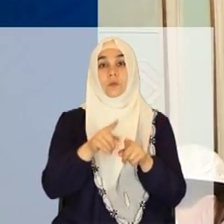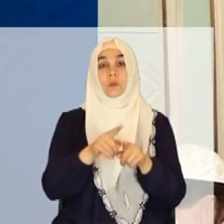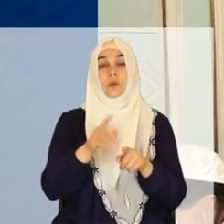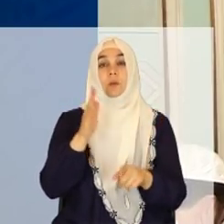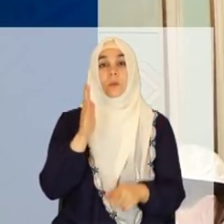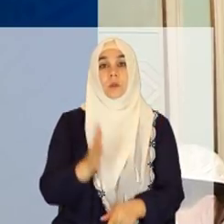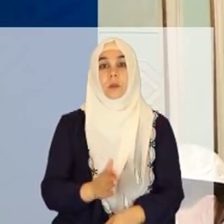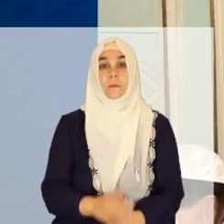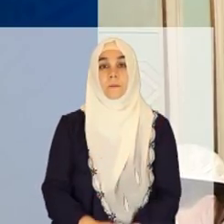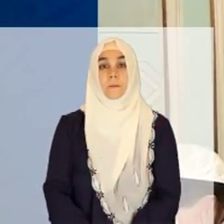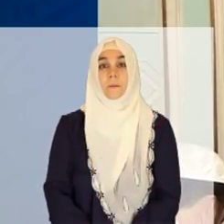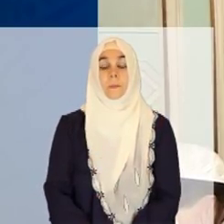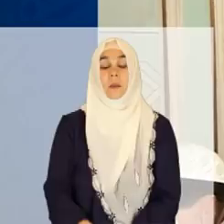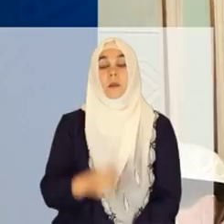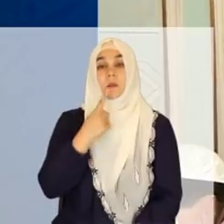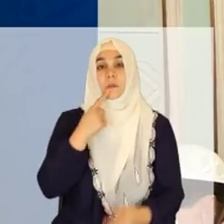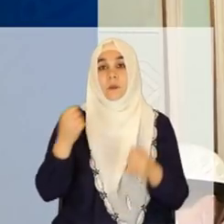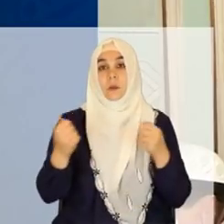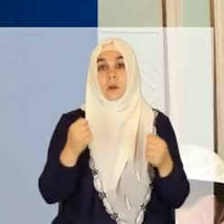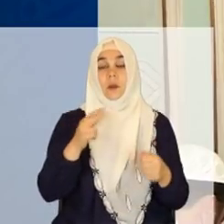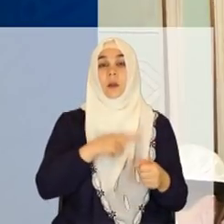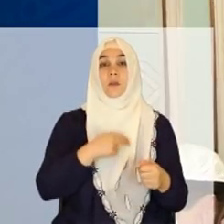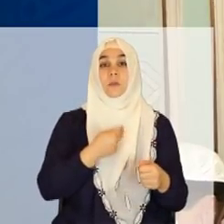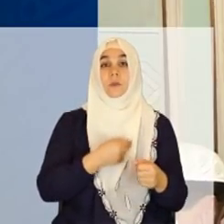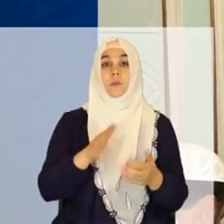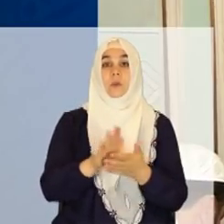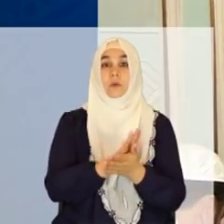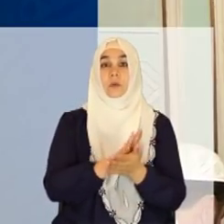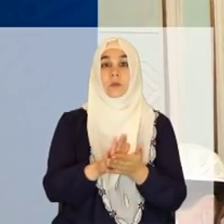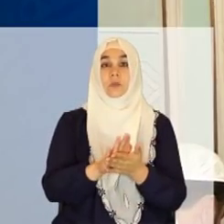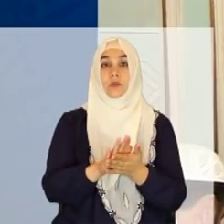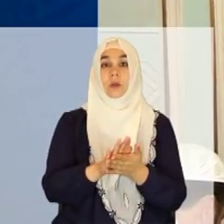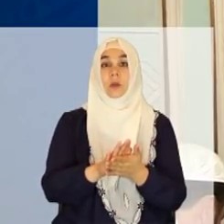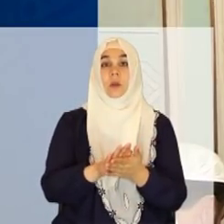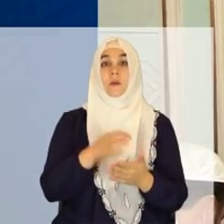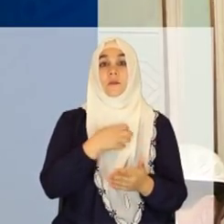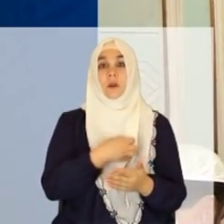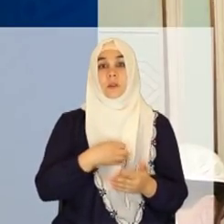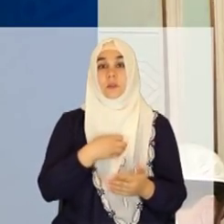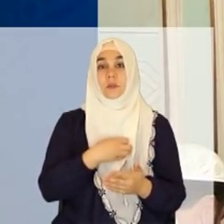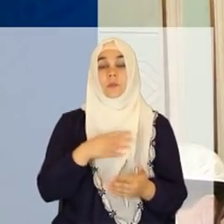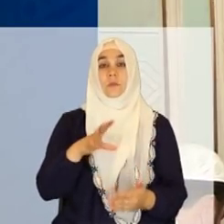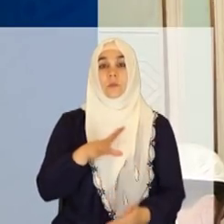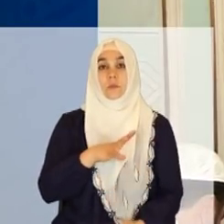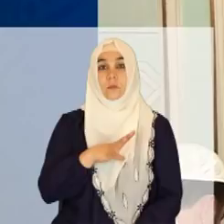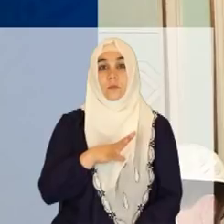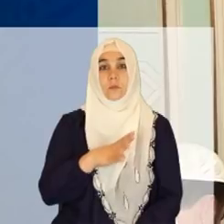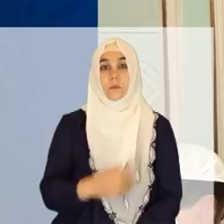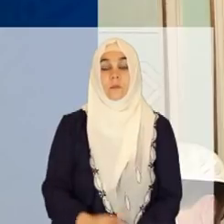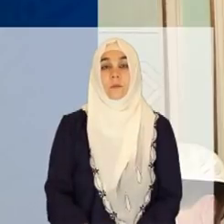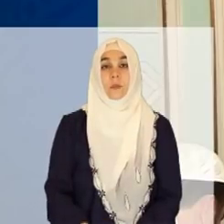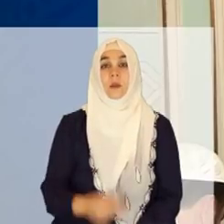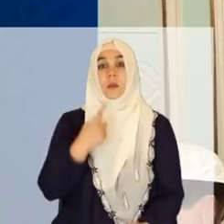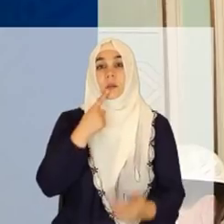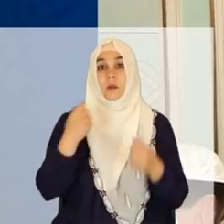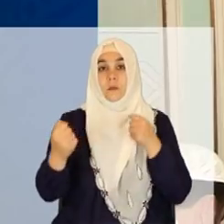hisoblanadi. Taqvo qalbni poklanishining eng muhim omili hisoblanadi.